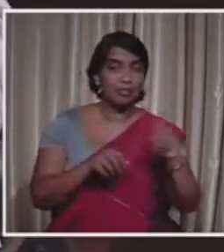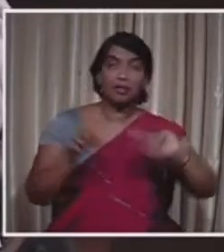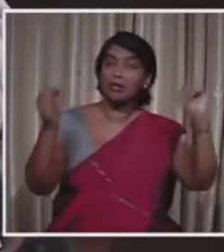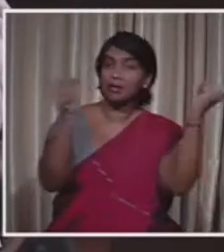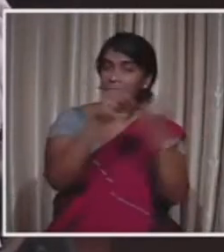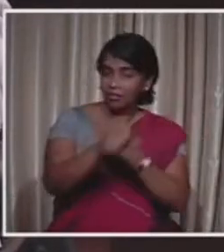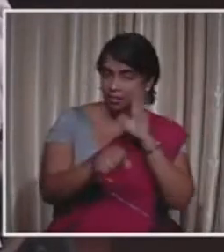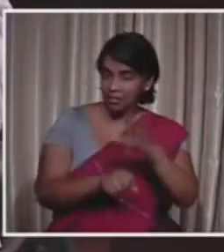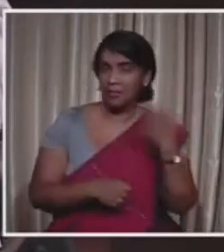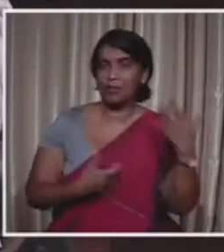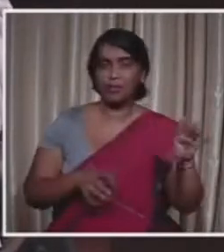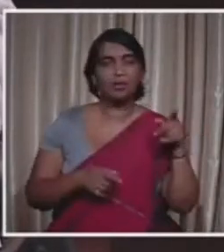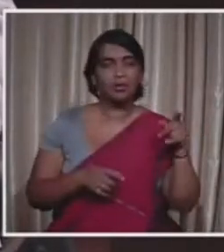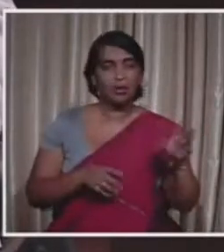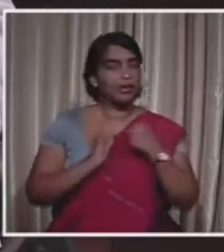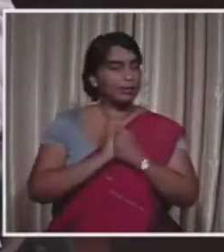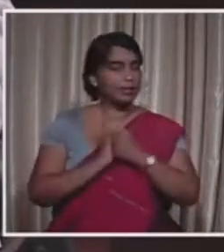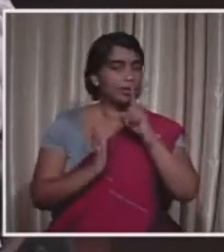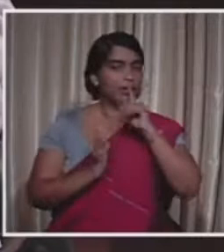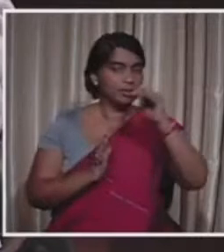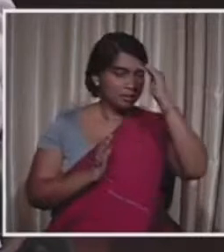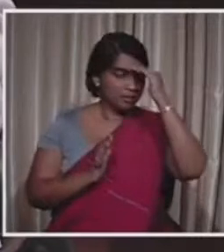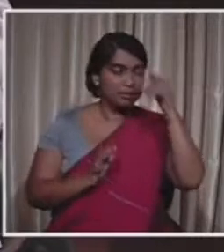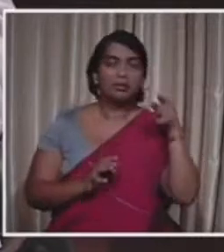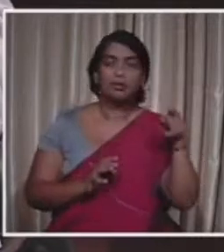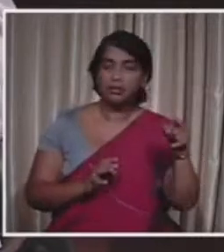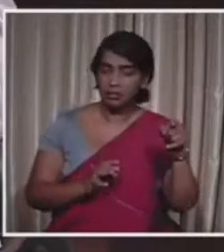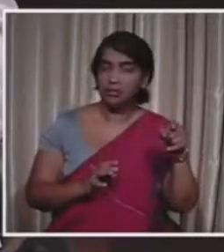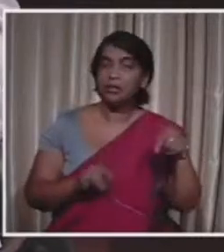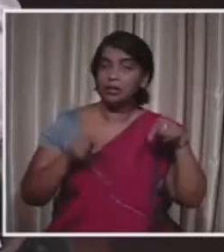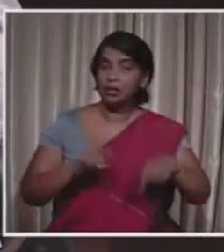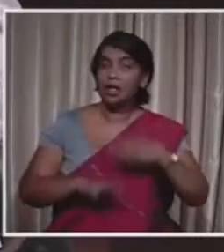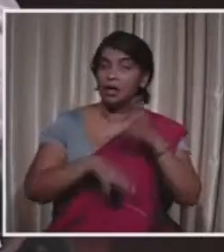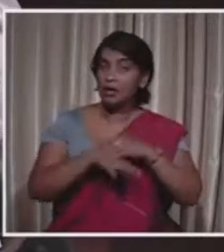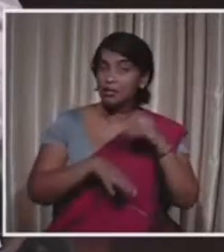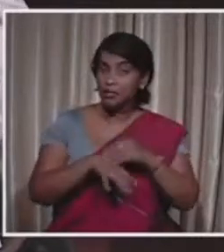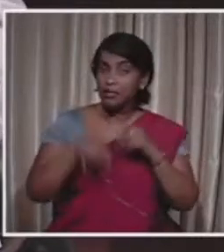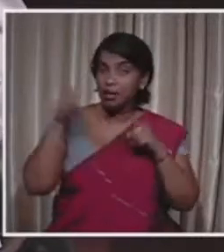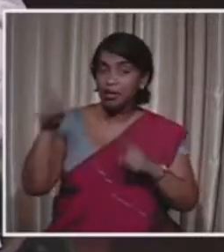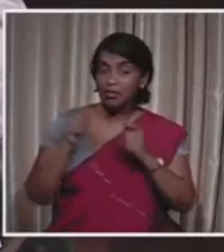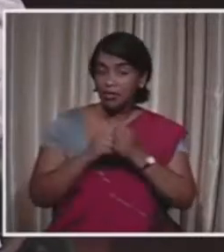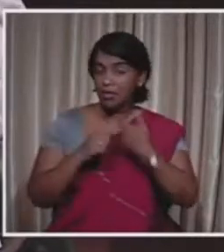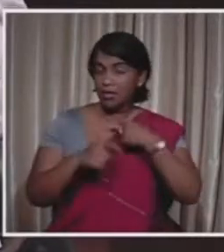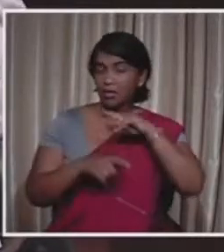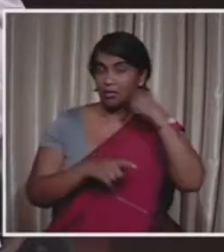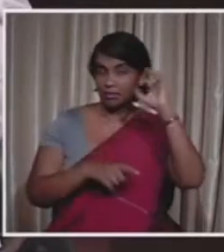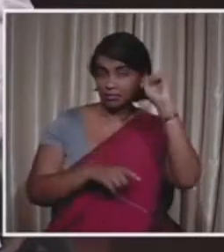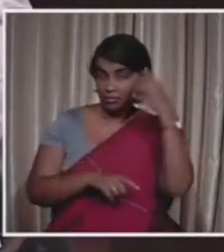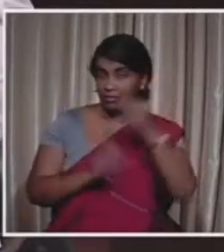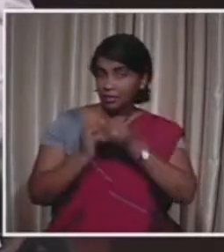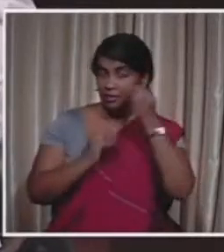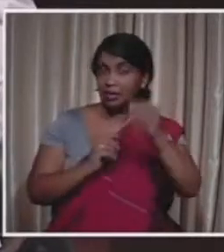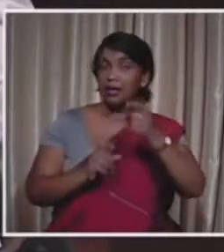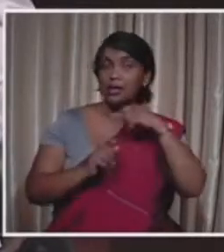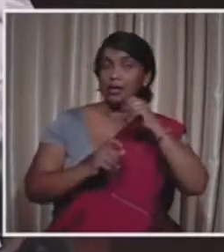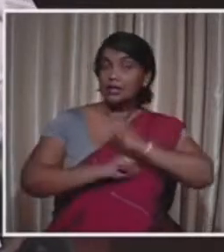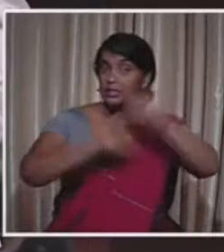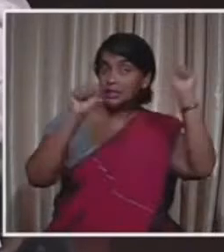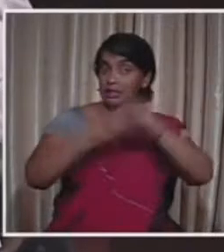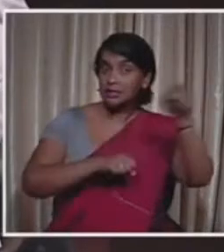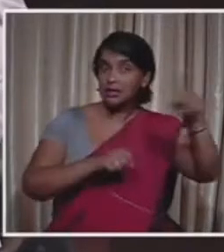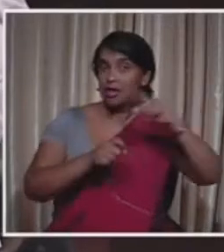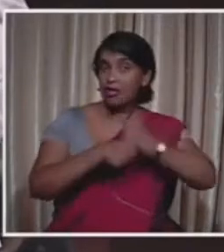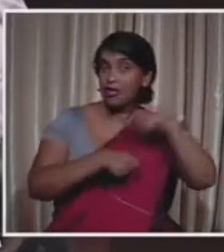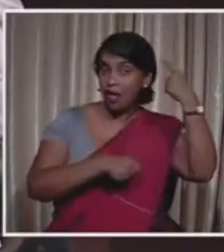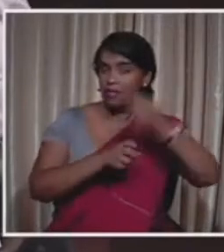ඝාතනය කරා. ගරු කතානායකතුමනි මේ රඹුක්කණෙන් දුන්න සංඥාව තමයි ජන අරගලයටත් ගහනවයි